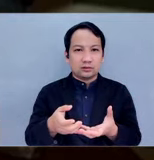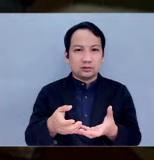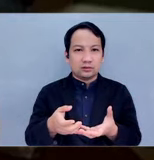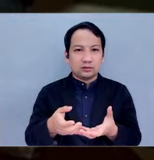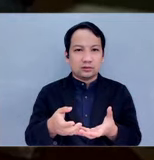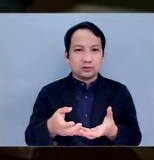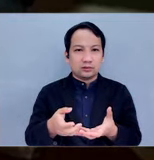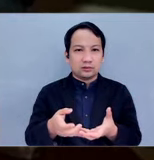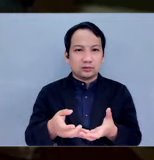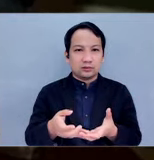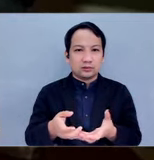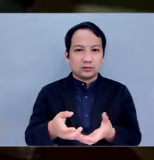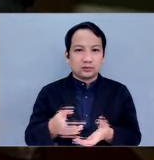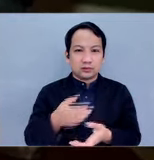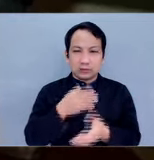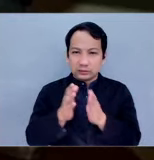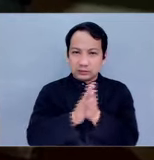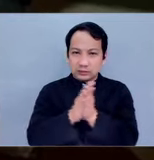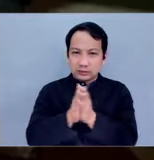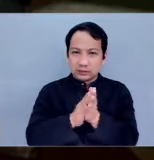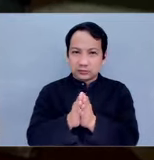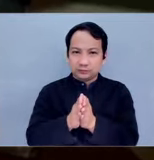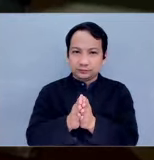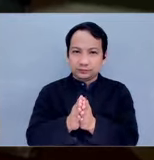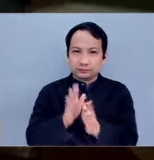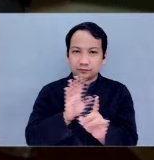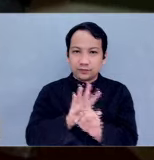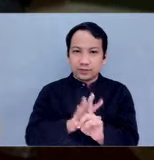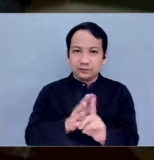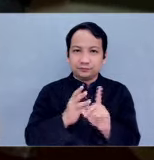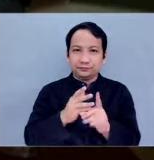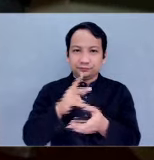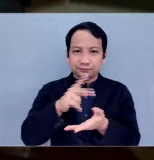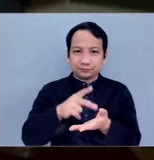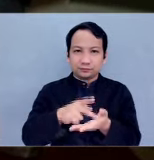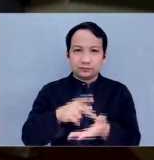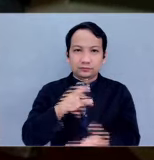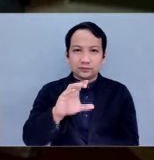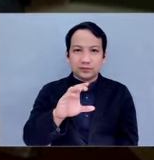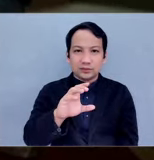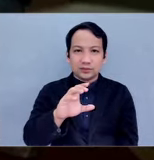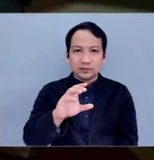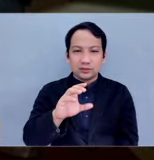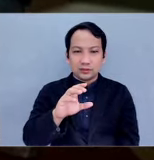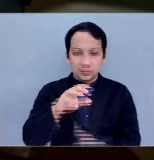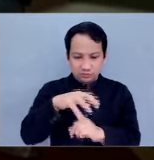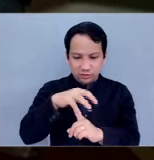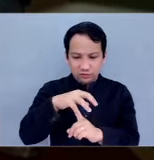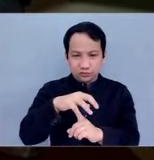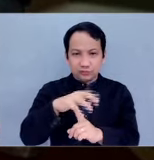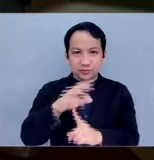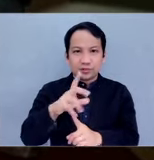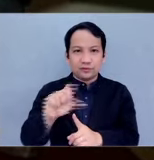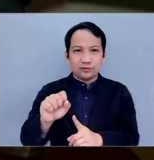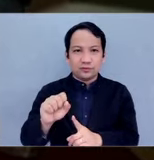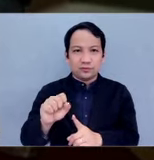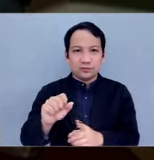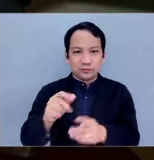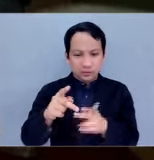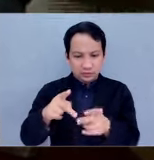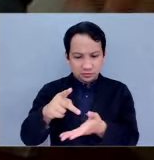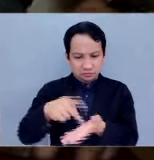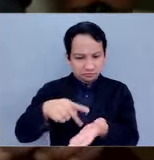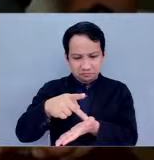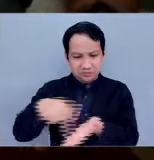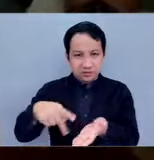dito ko pinaka-excited kasi I'm a fan of truffle mushroom. Yes. Tapos in a pizza form pa. So talaga ito,